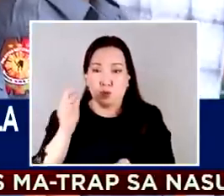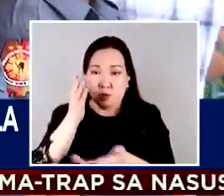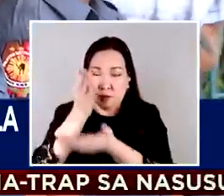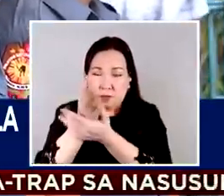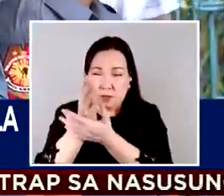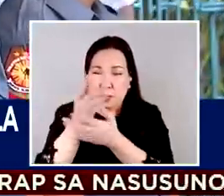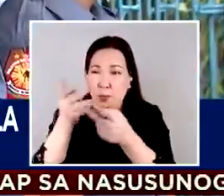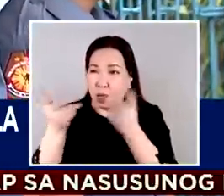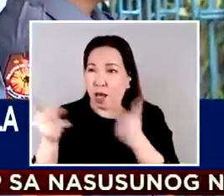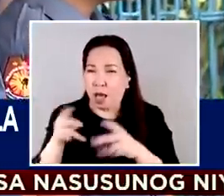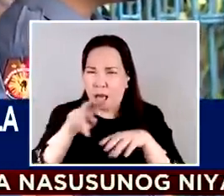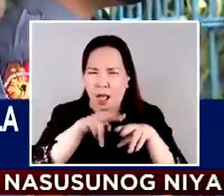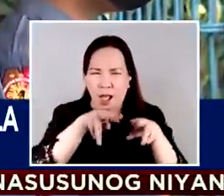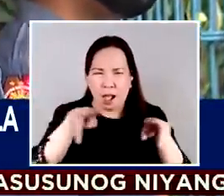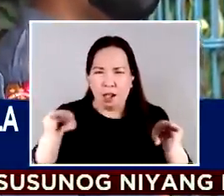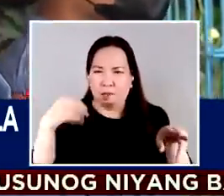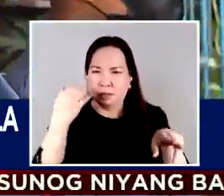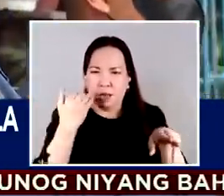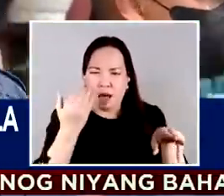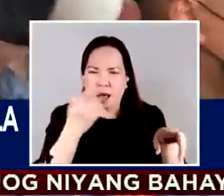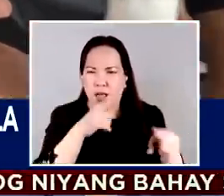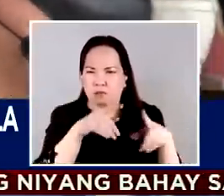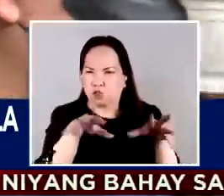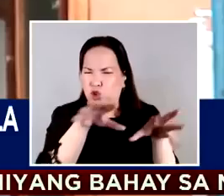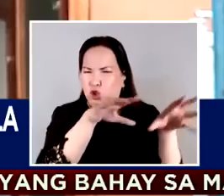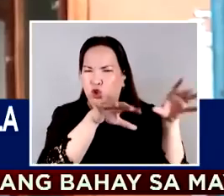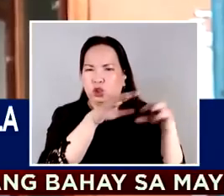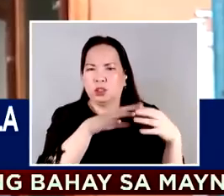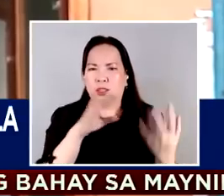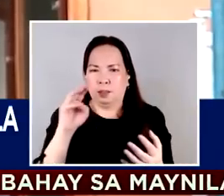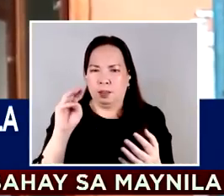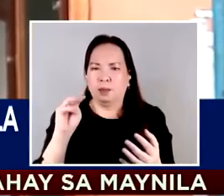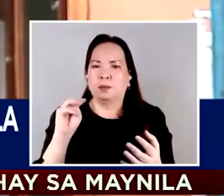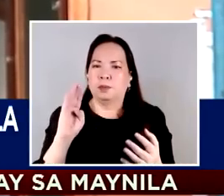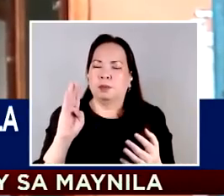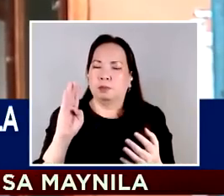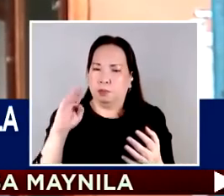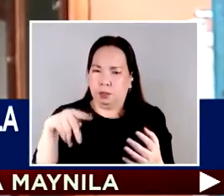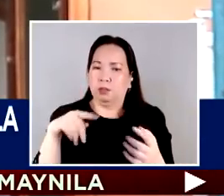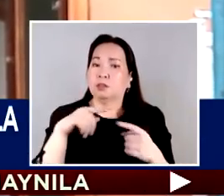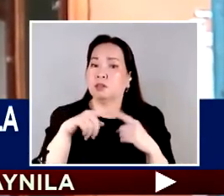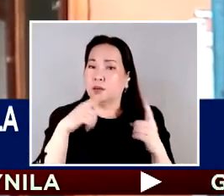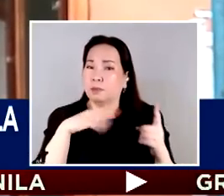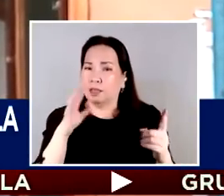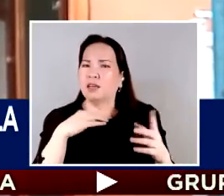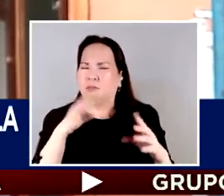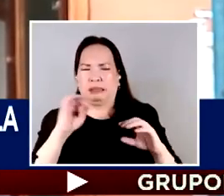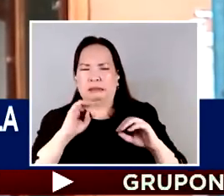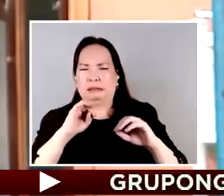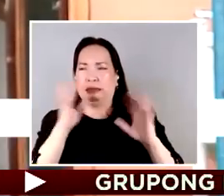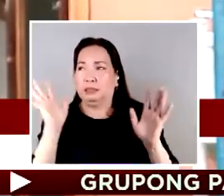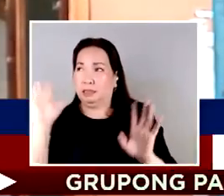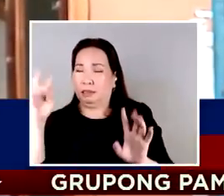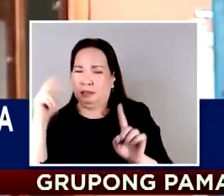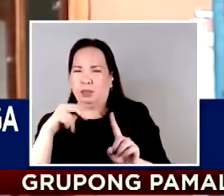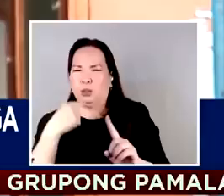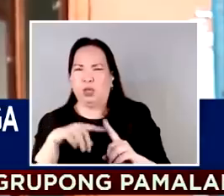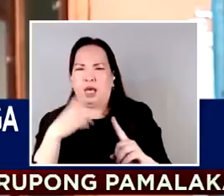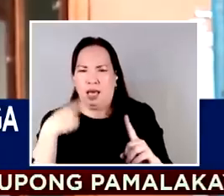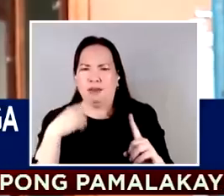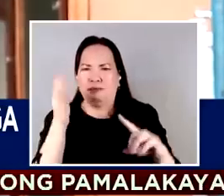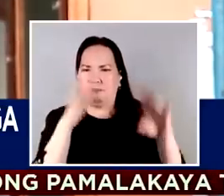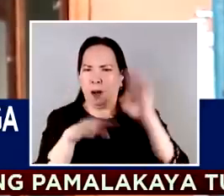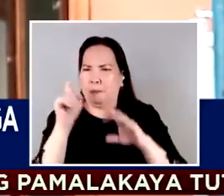saan naroon ang bangkay ng mga presong namatay sa NBP. Para kay Fortun, malinaw dito na may mga problemang